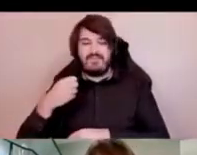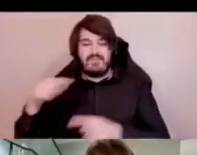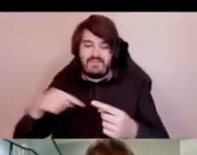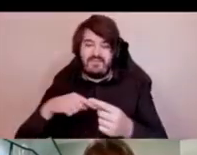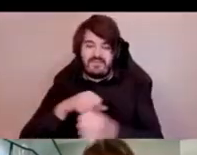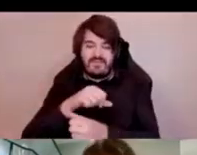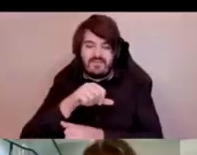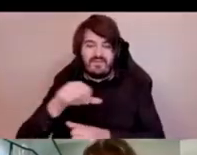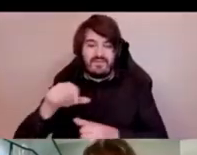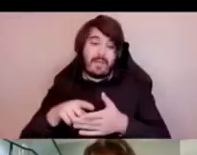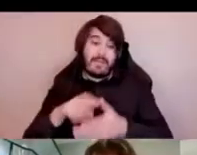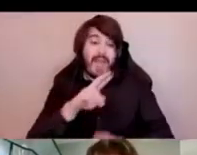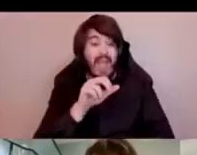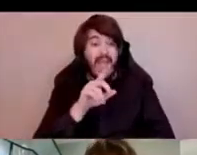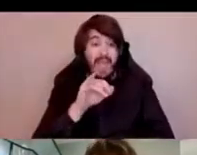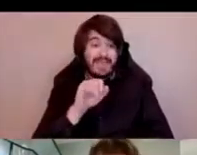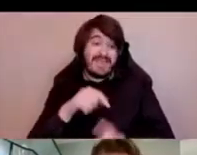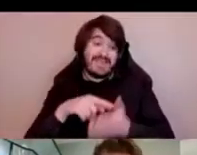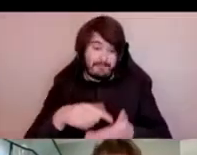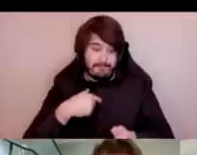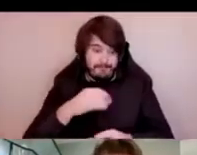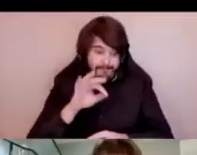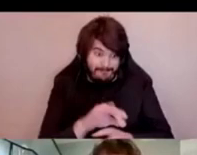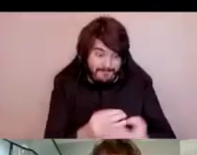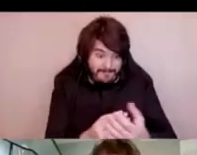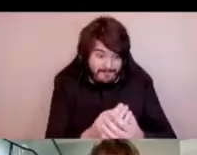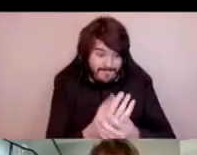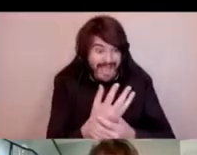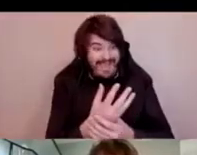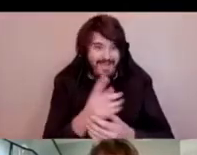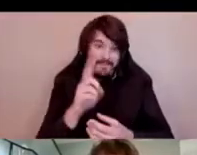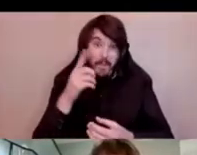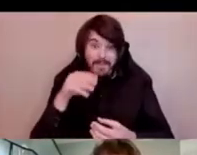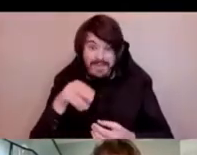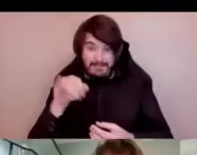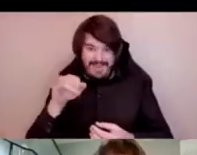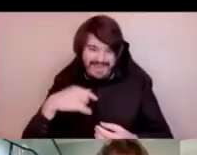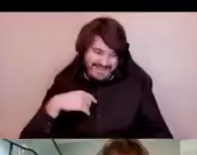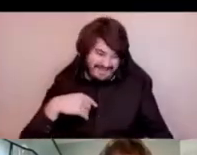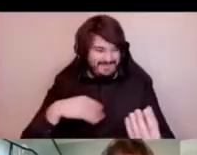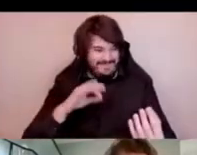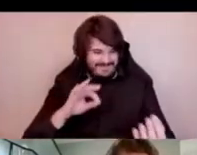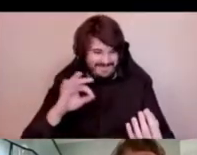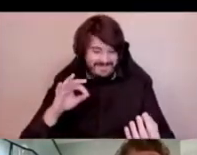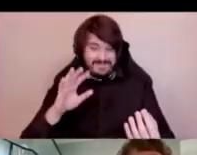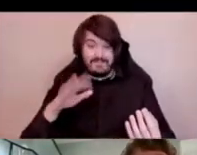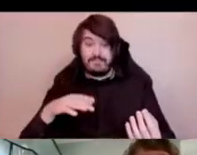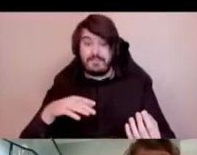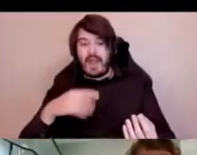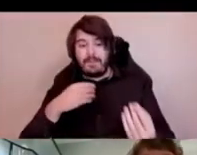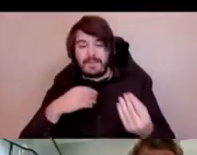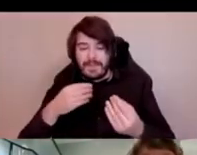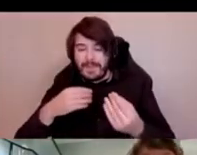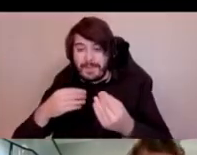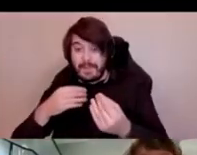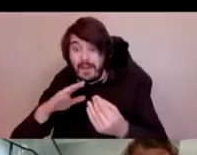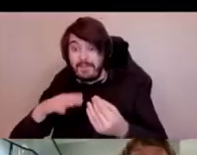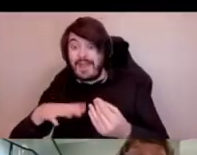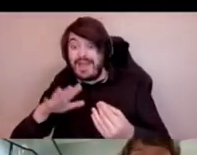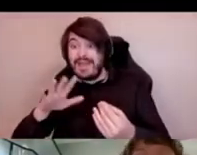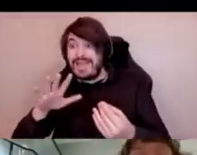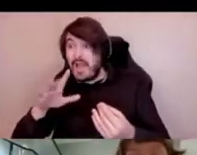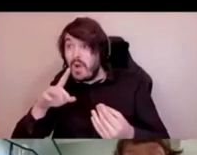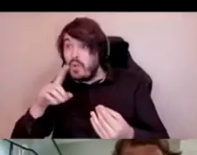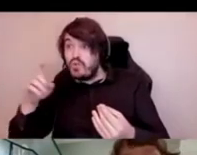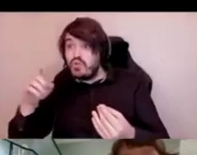qu'il soit le 1er mai, on en part. Puis là, ça s'en vient, on en aura mangé. Puis le 5 août, on